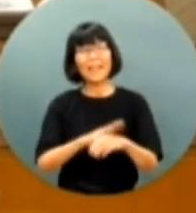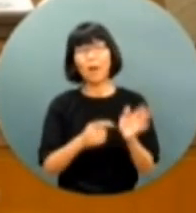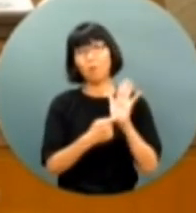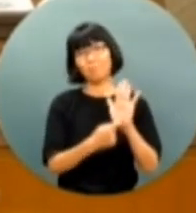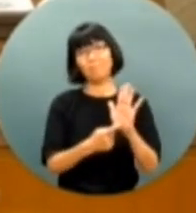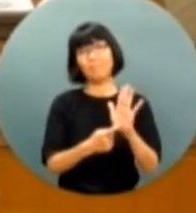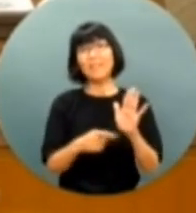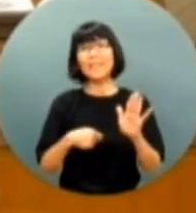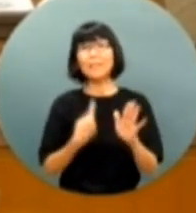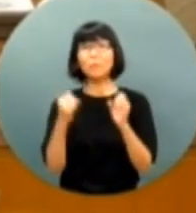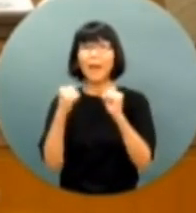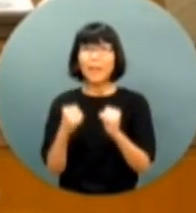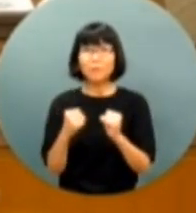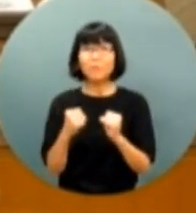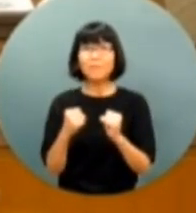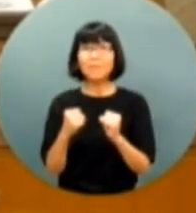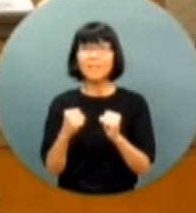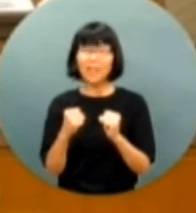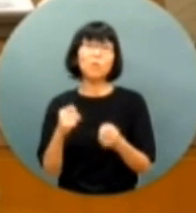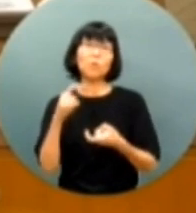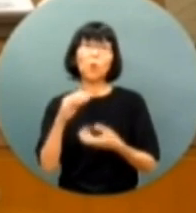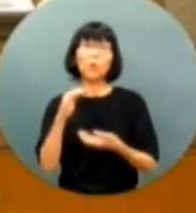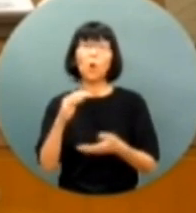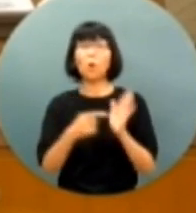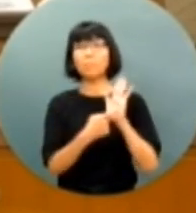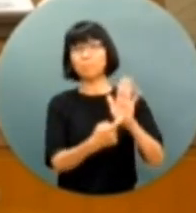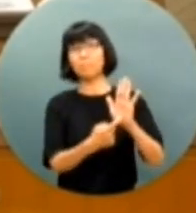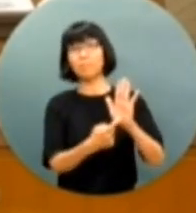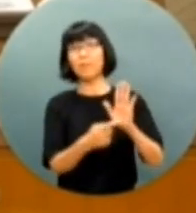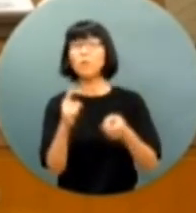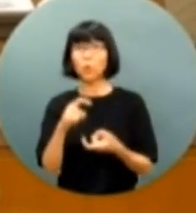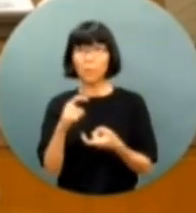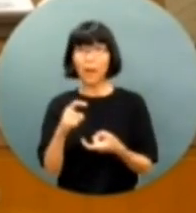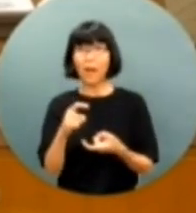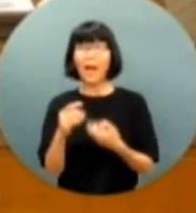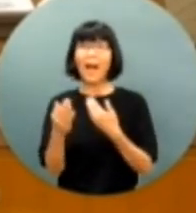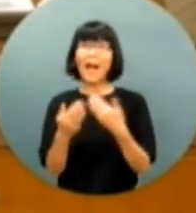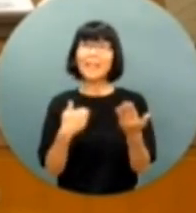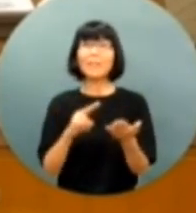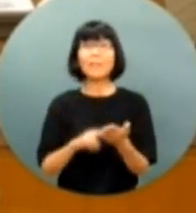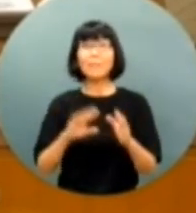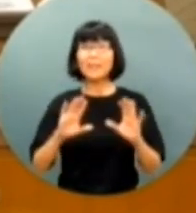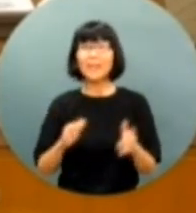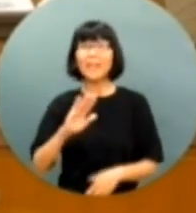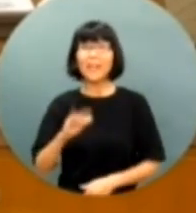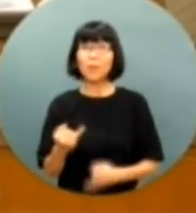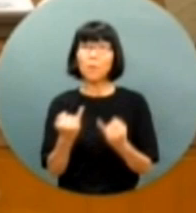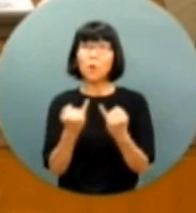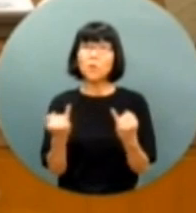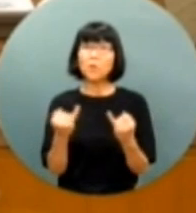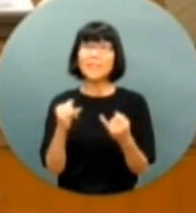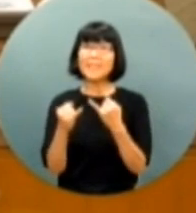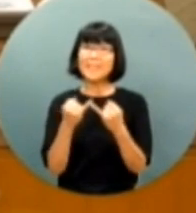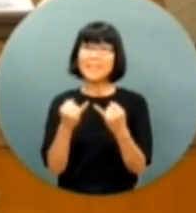う力を示す、指す言葉。ただ、明確な定義はなく、主に女性らしい態度や容姿、女性ならではの